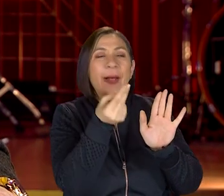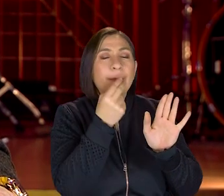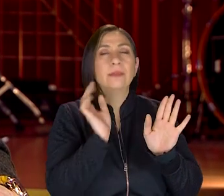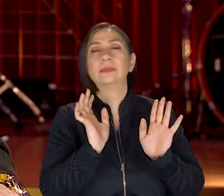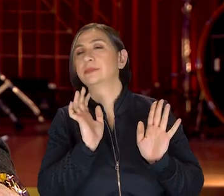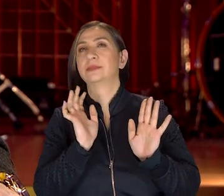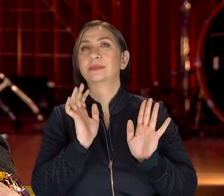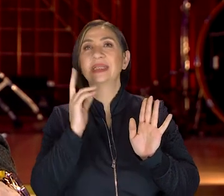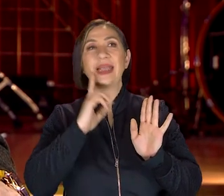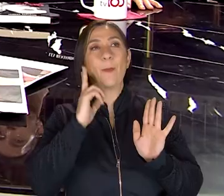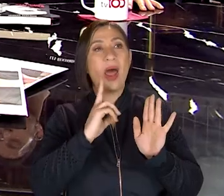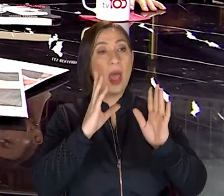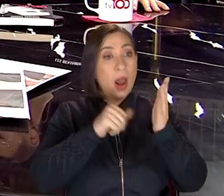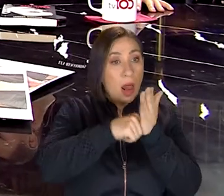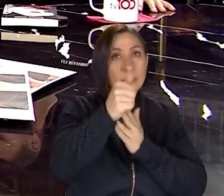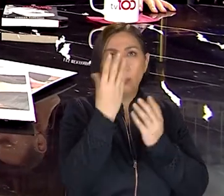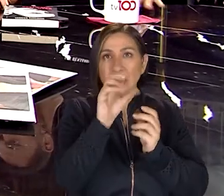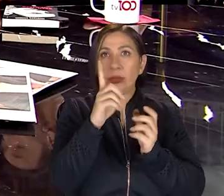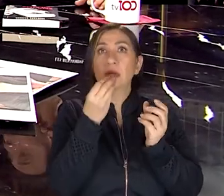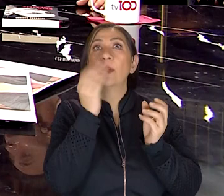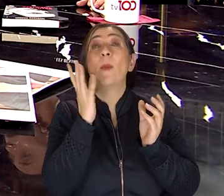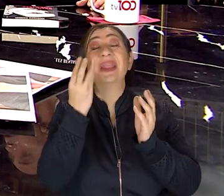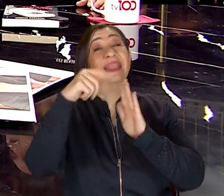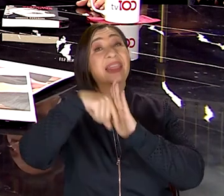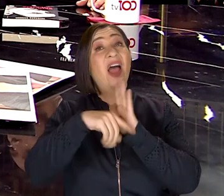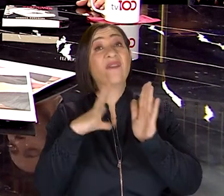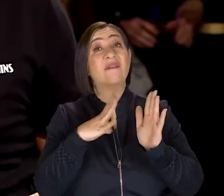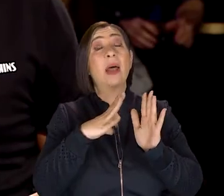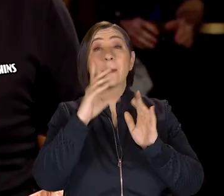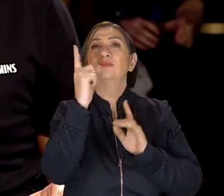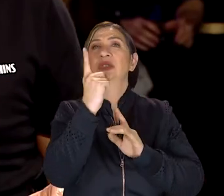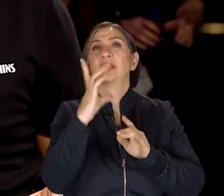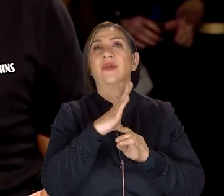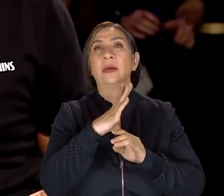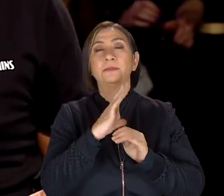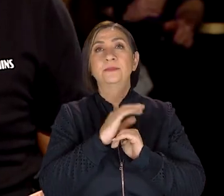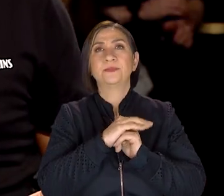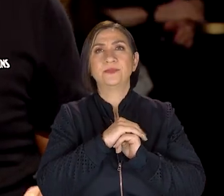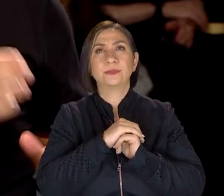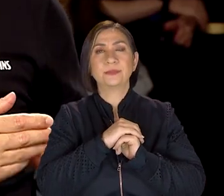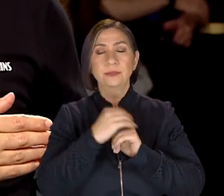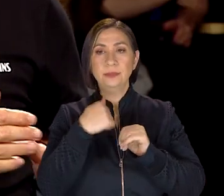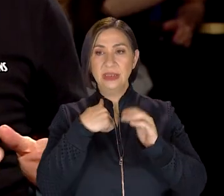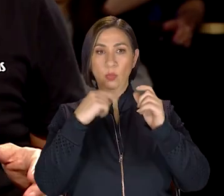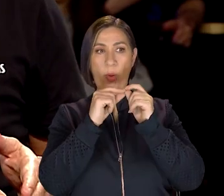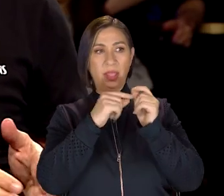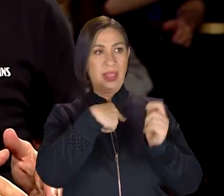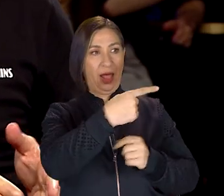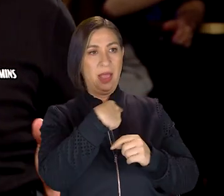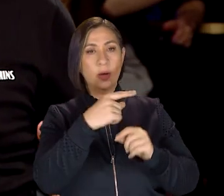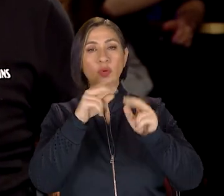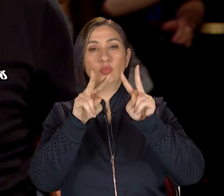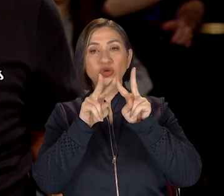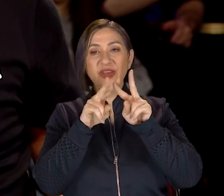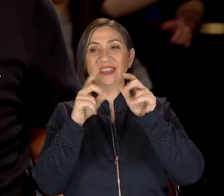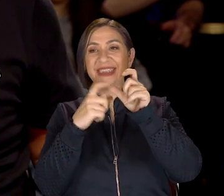bir ya işte bütün bu detaylar var ya. Ama şöyle bir şey var. Okan, şimdi biz Bülent'le aslında Mustafa